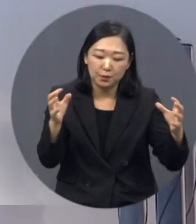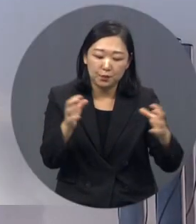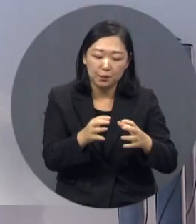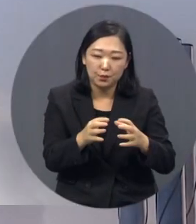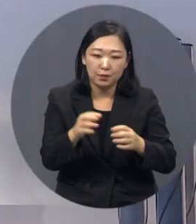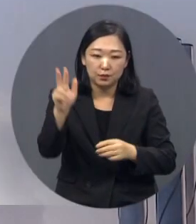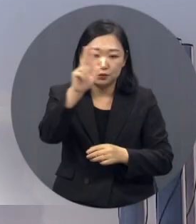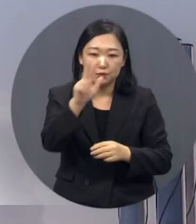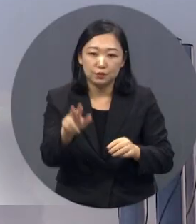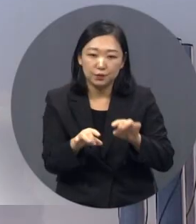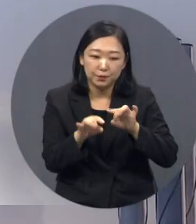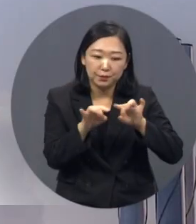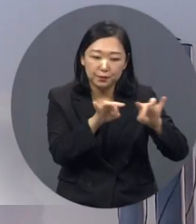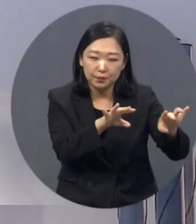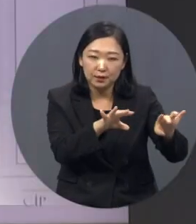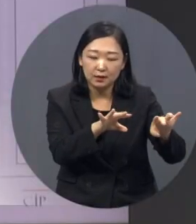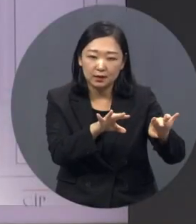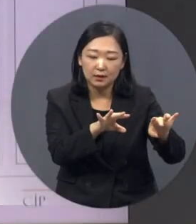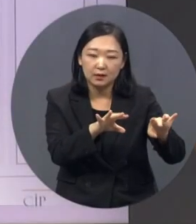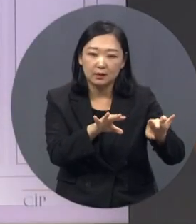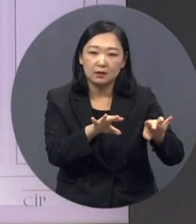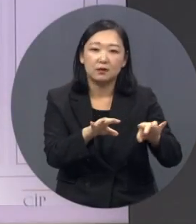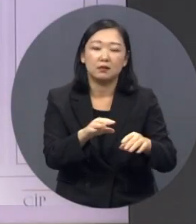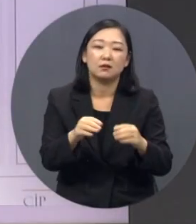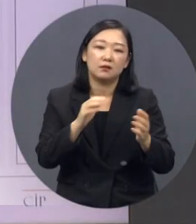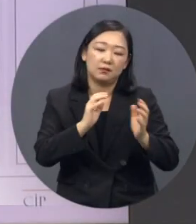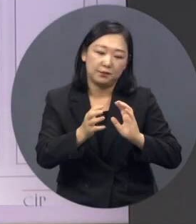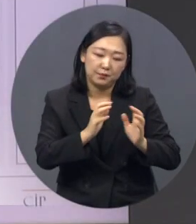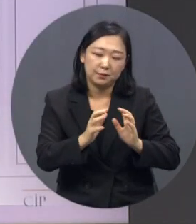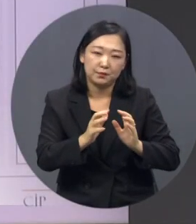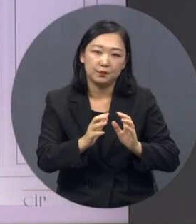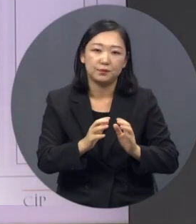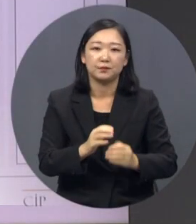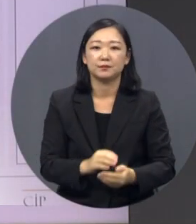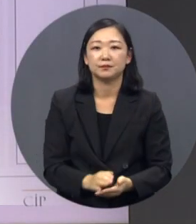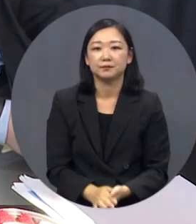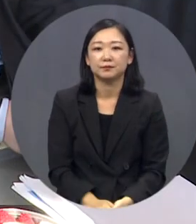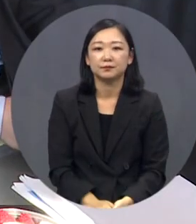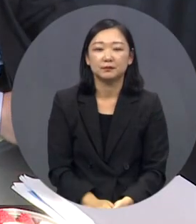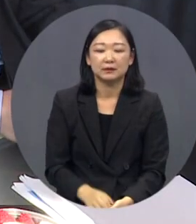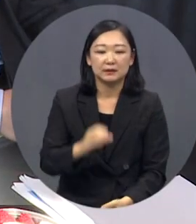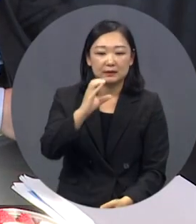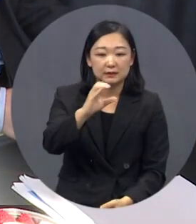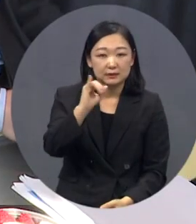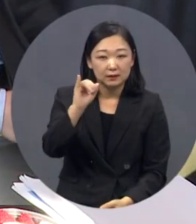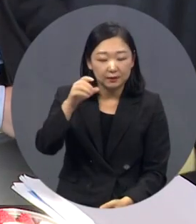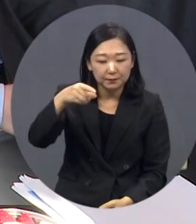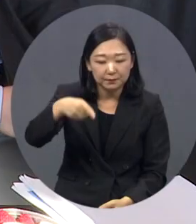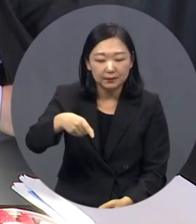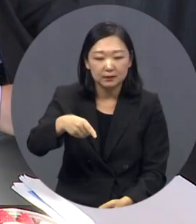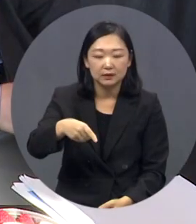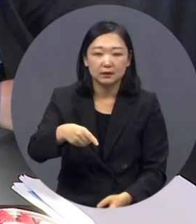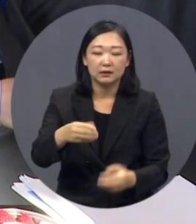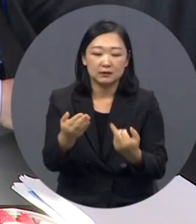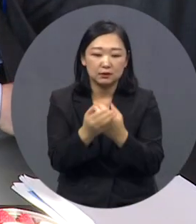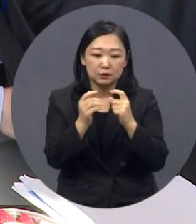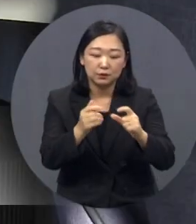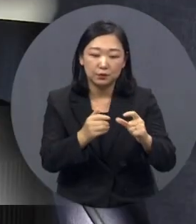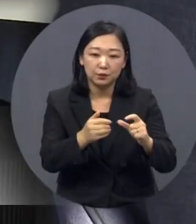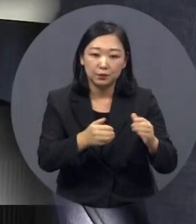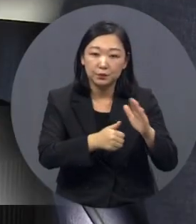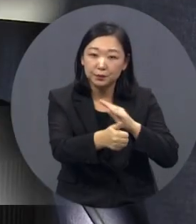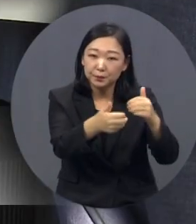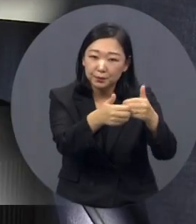에너지 아일랜드에 대한 협의를 시작했습니다. 덴마크 에너지 기업인 CIP는 현지를 방문한 제주도